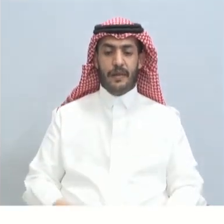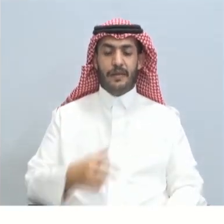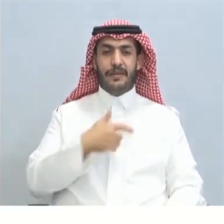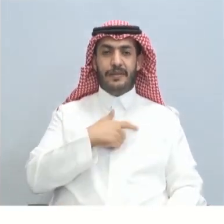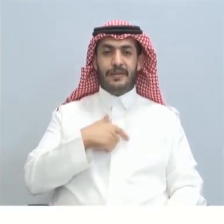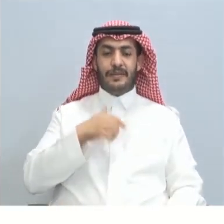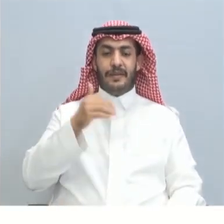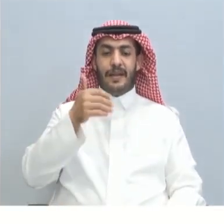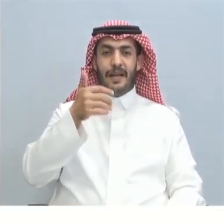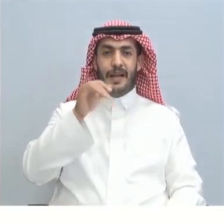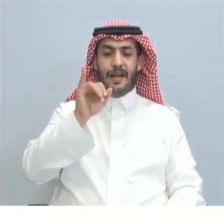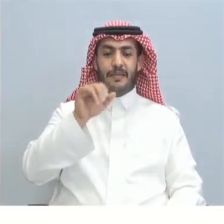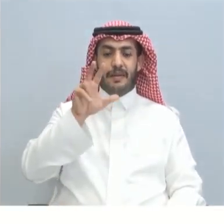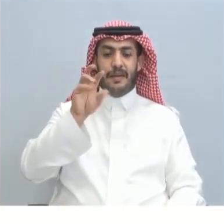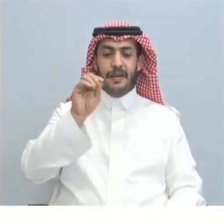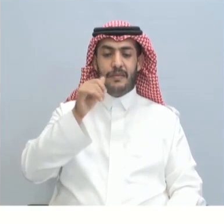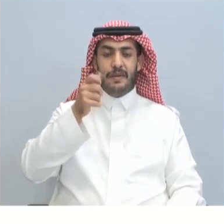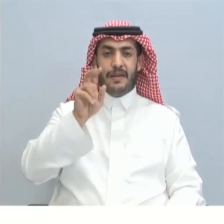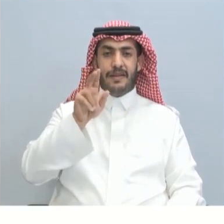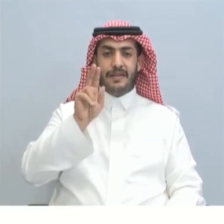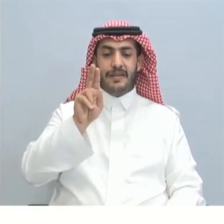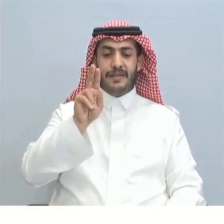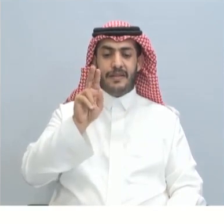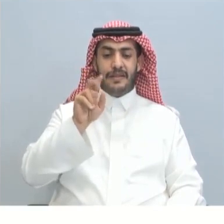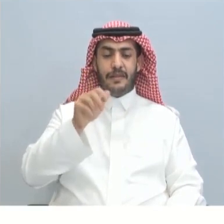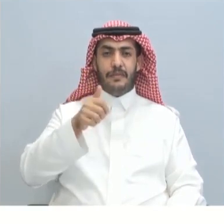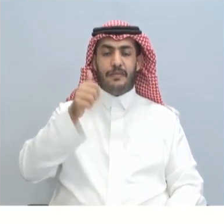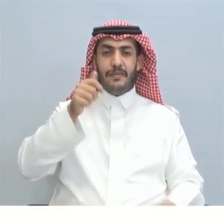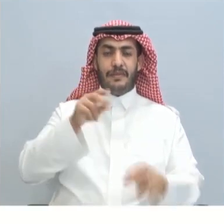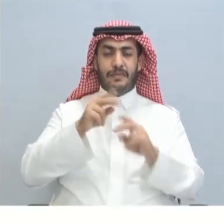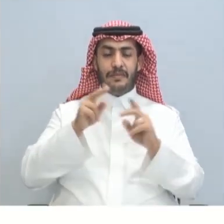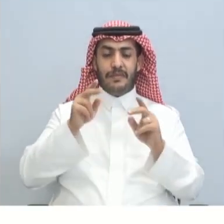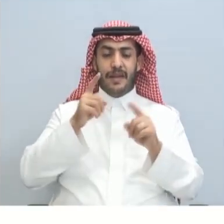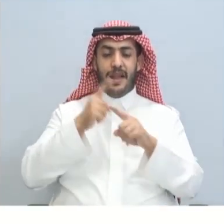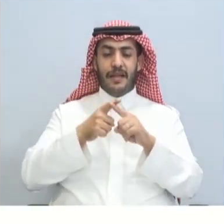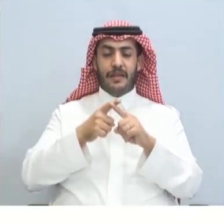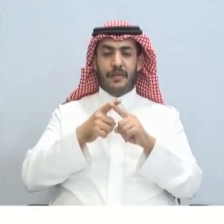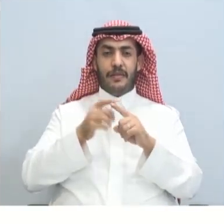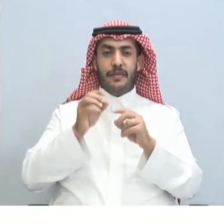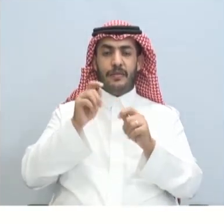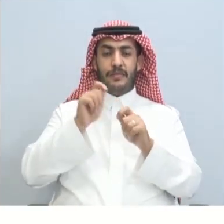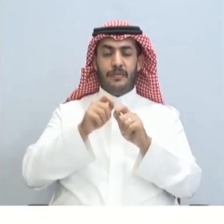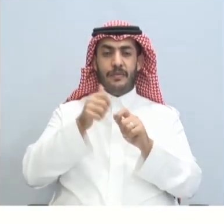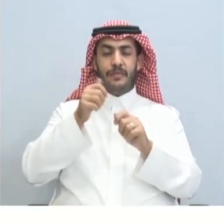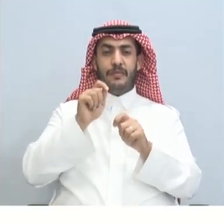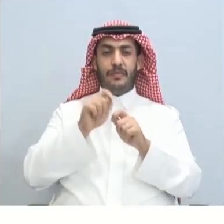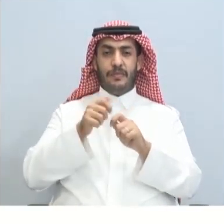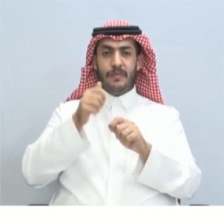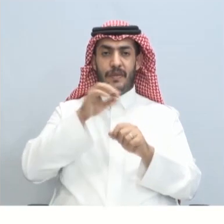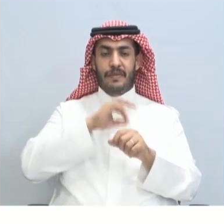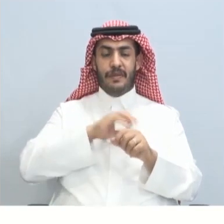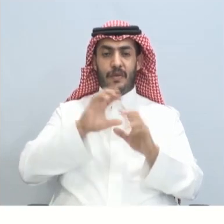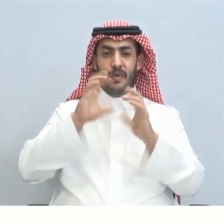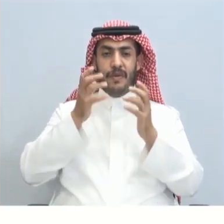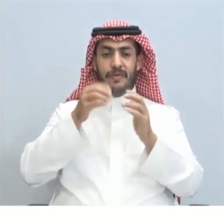لدينا على سبيل المثال خام الهيماتيت يحتوي على عنصر الحديد والمواد المصنوعه في